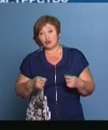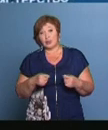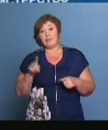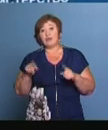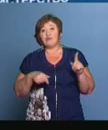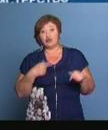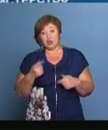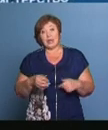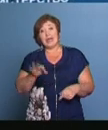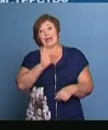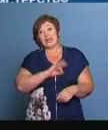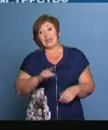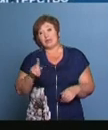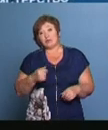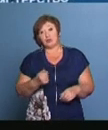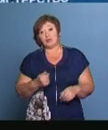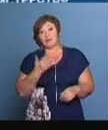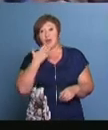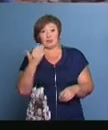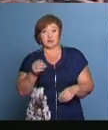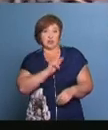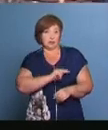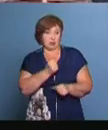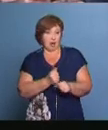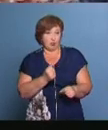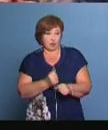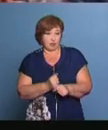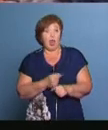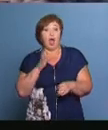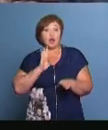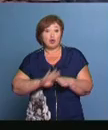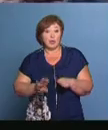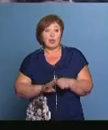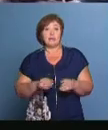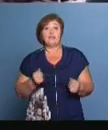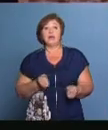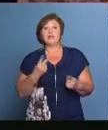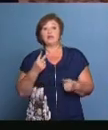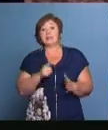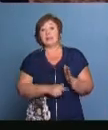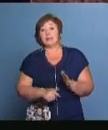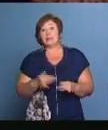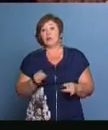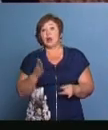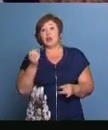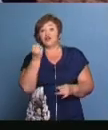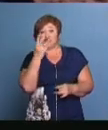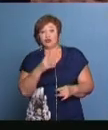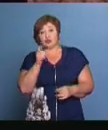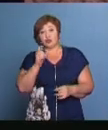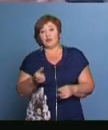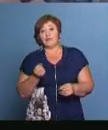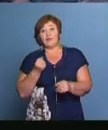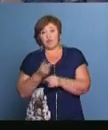привлечения и использования иностранных работников. Кроме этого, по решению суда 14 иностранных граждан будут выдворены за пределы